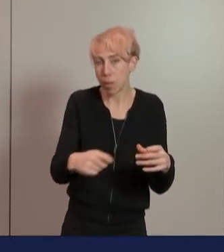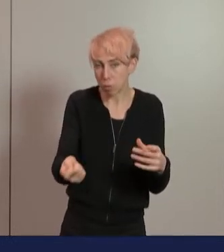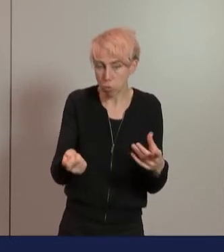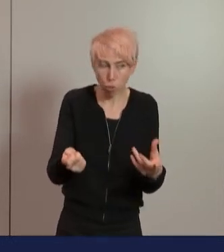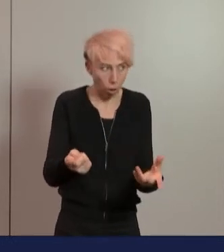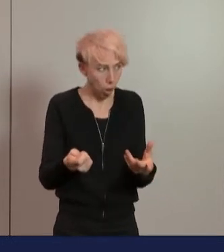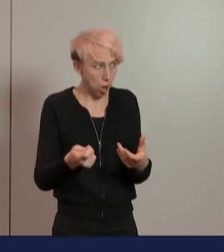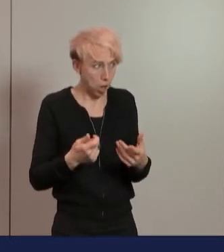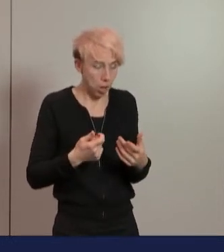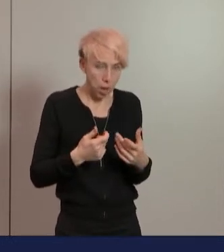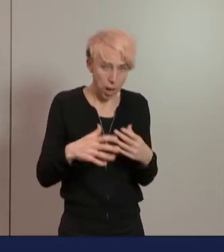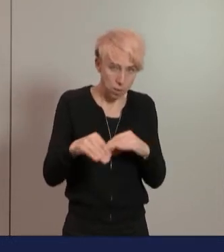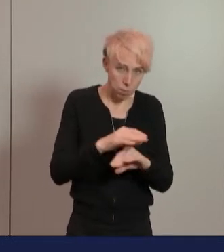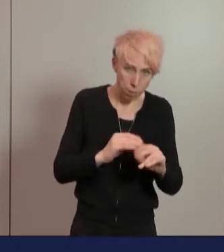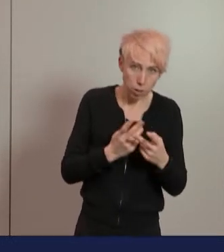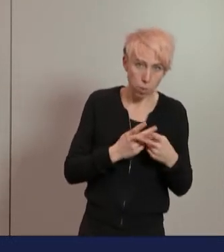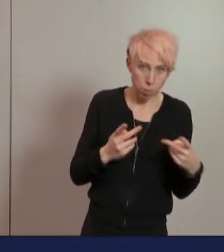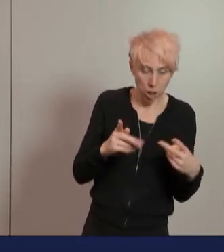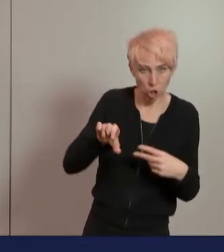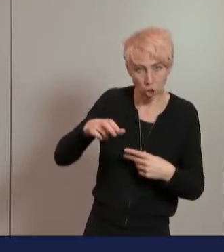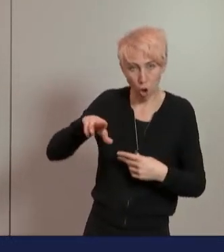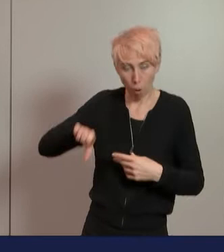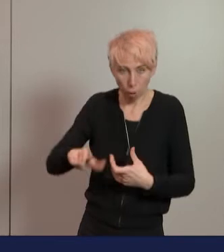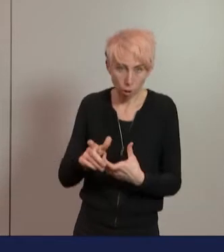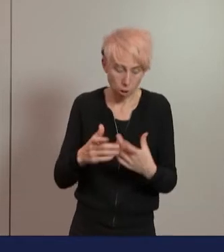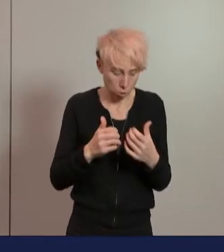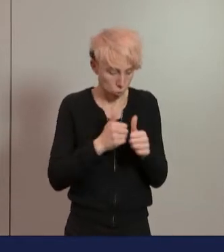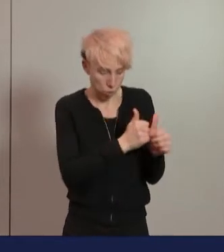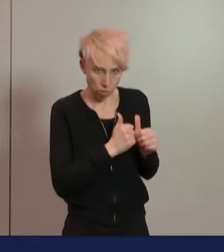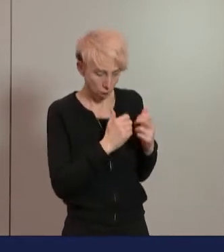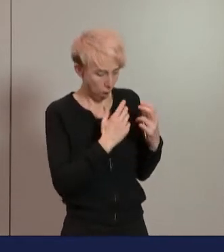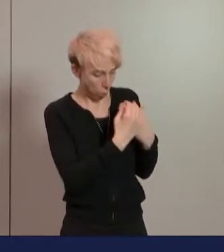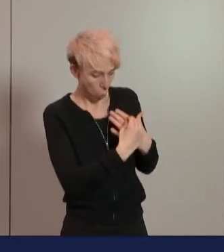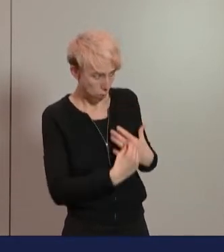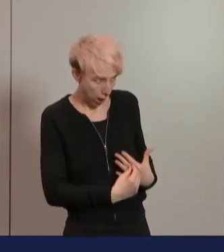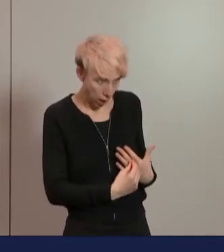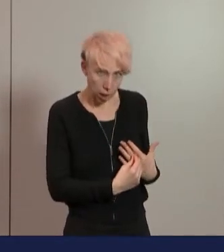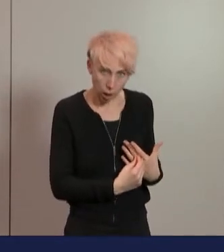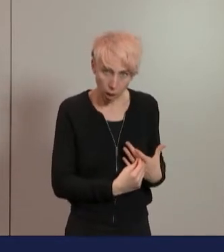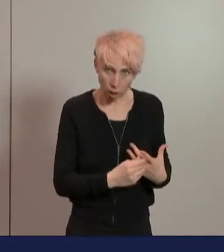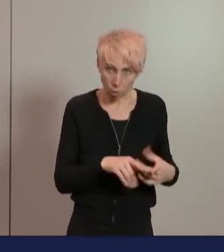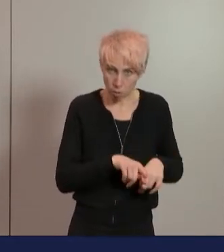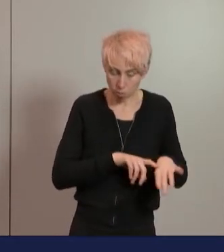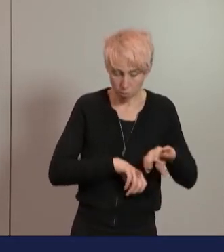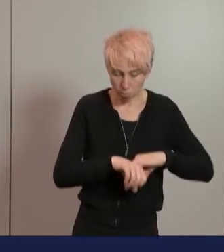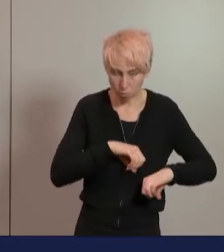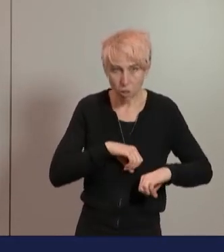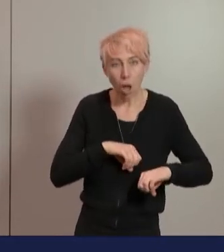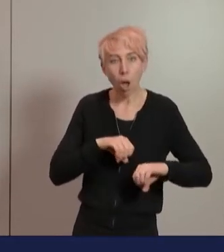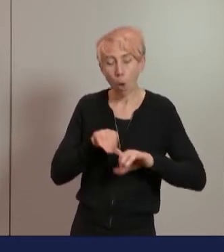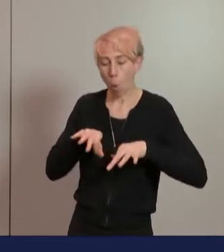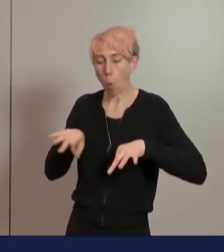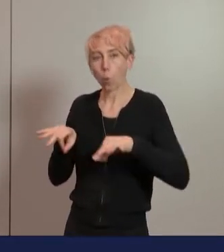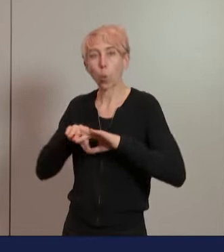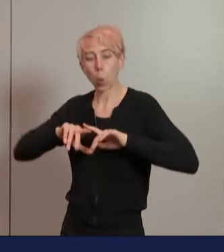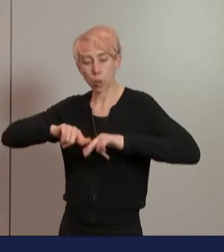public avec l'analyse et l'instruction des recommandations qui ont pu être faites, puis leur mise en œuvre. L'aménagement des cours d'école qui a déjà pu